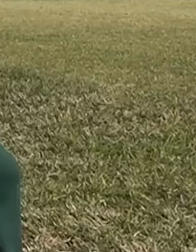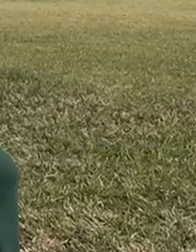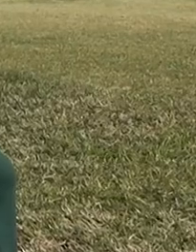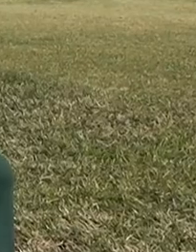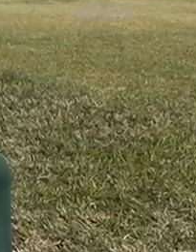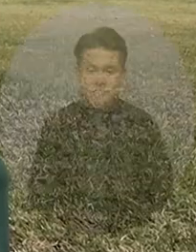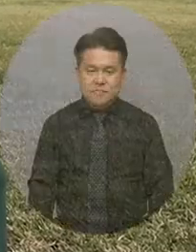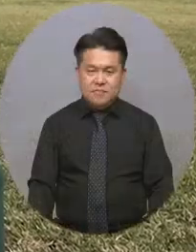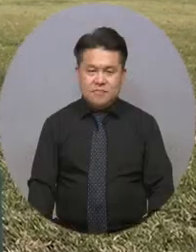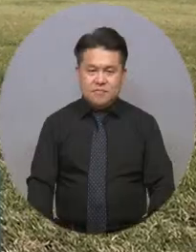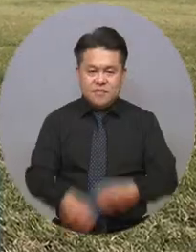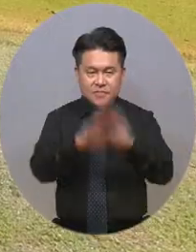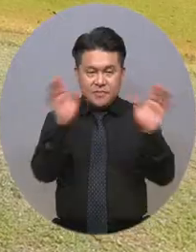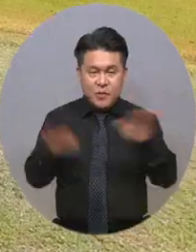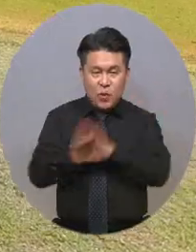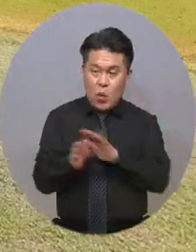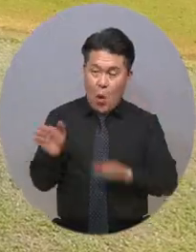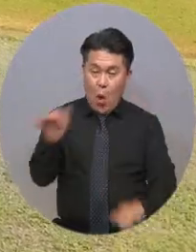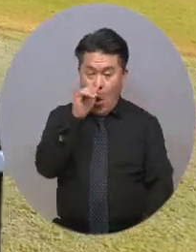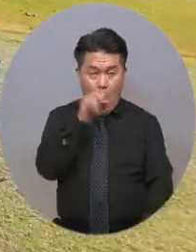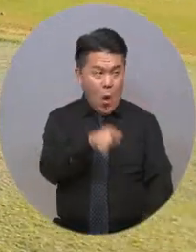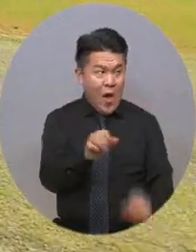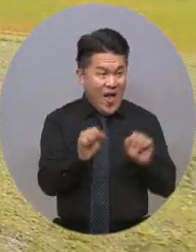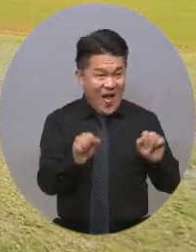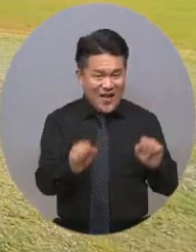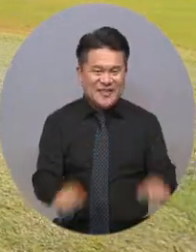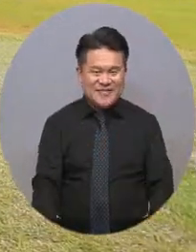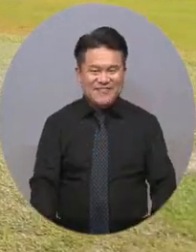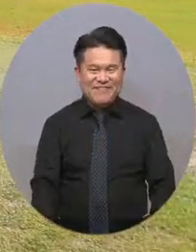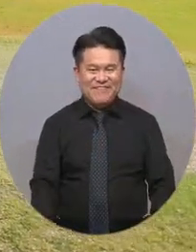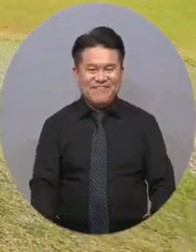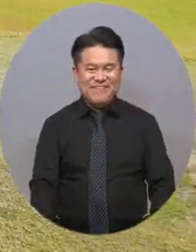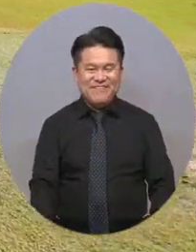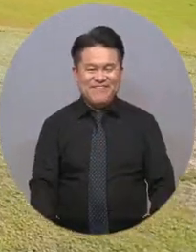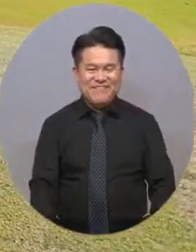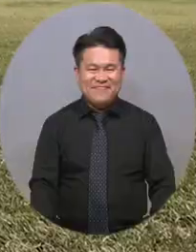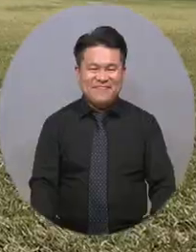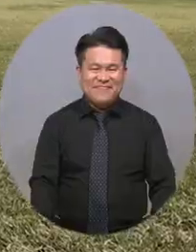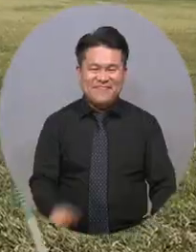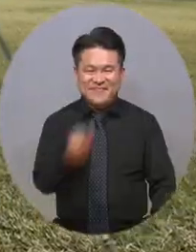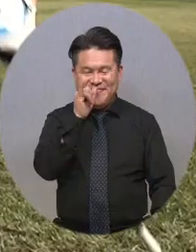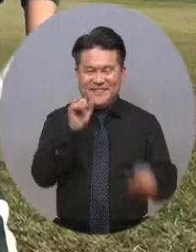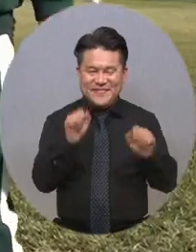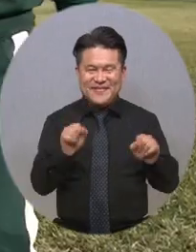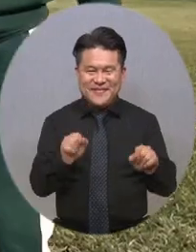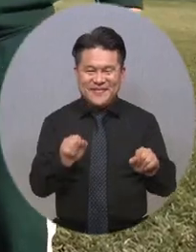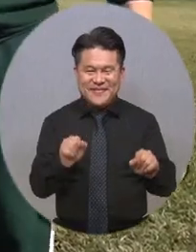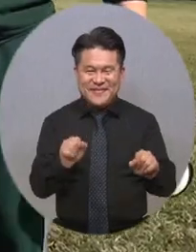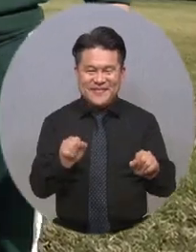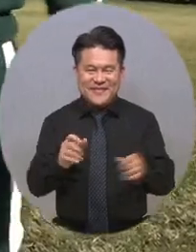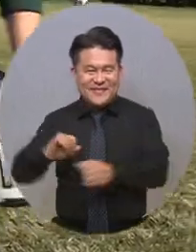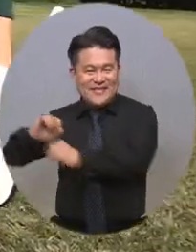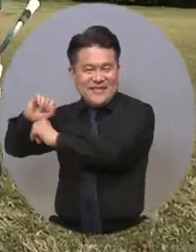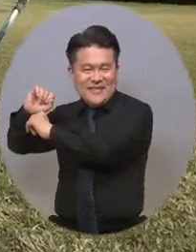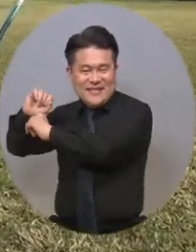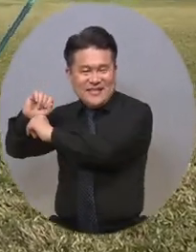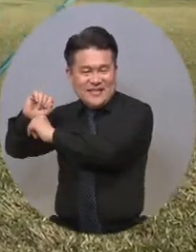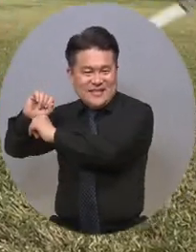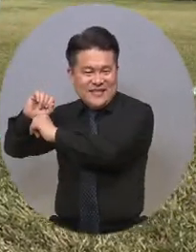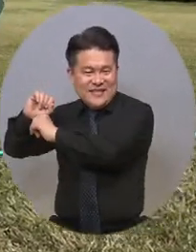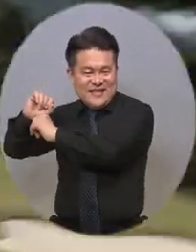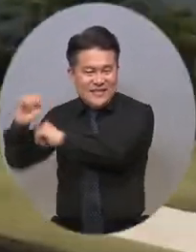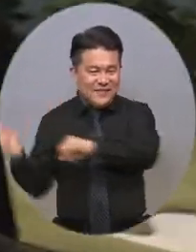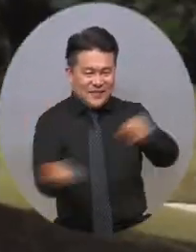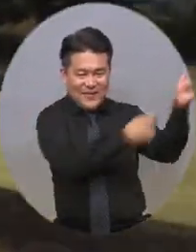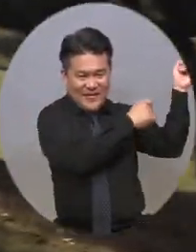다 오른쪽이긴 하다. 어, 살았어요. 어, 네. 어, 있을 것 같아요. 살았습니다. 왜냐면 이미 무궁화 꽃이하고 이렇게 된 상태였으니까 어. 다